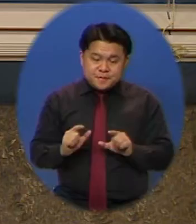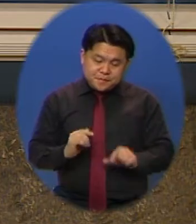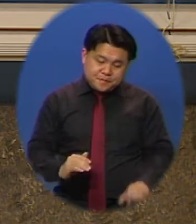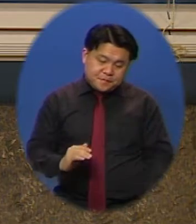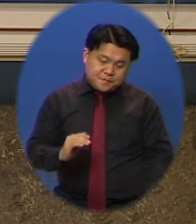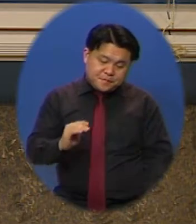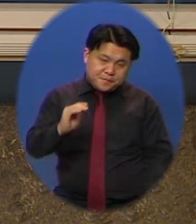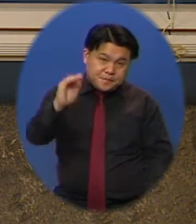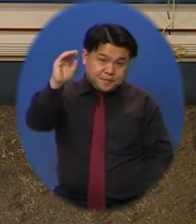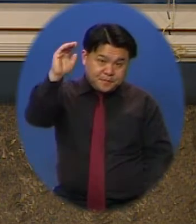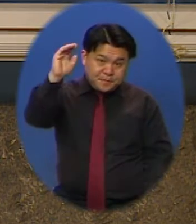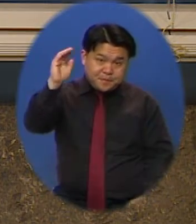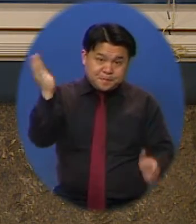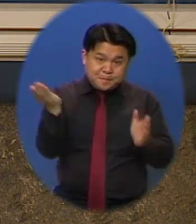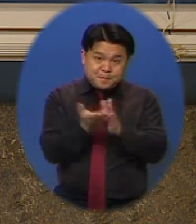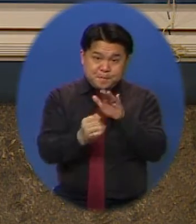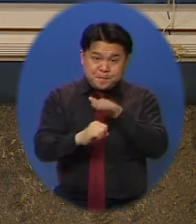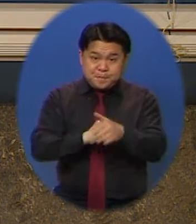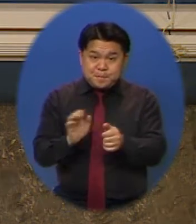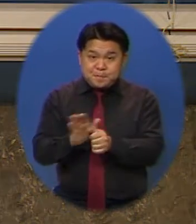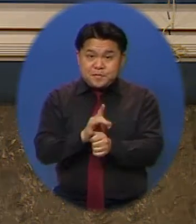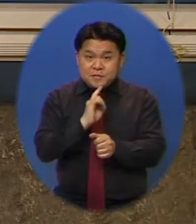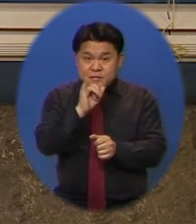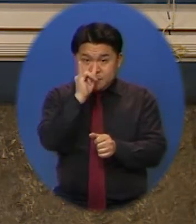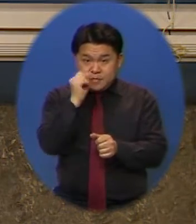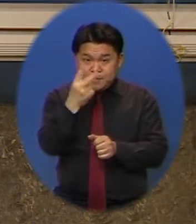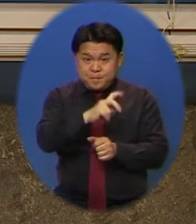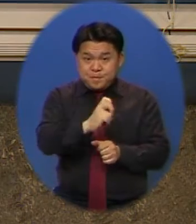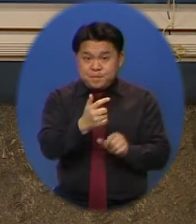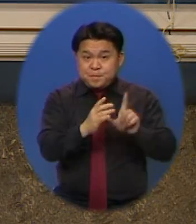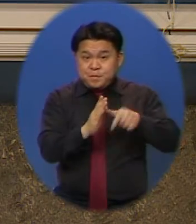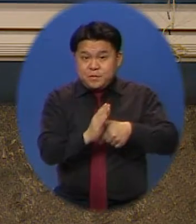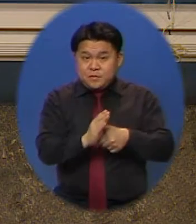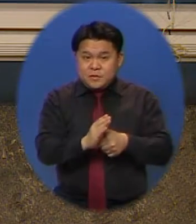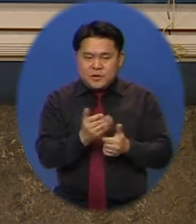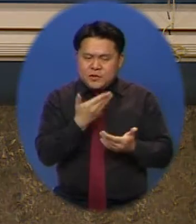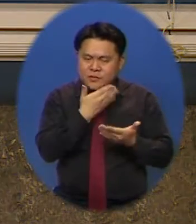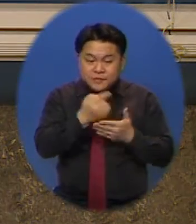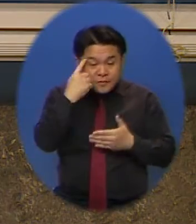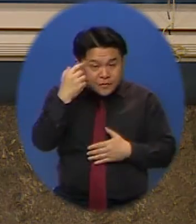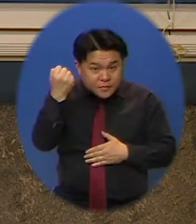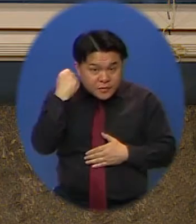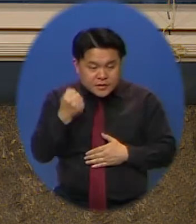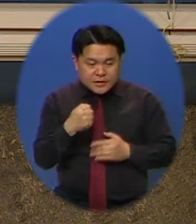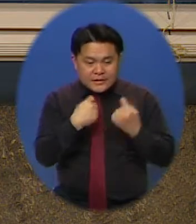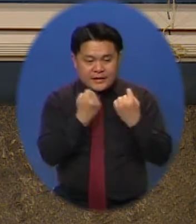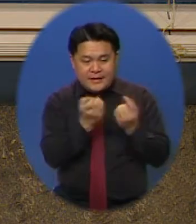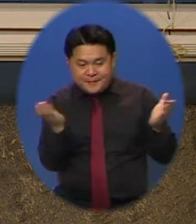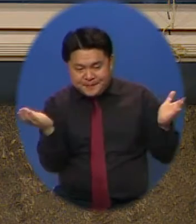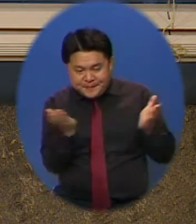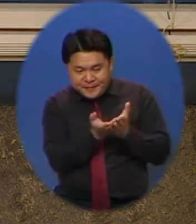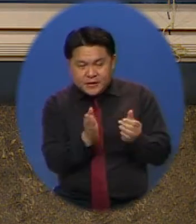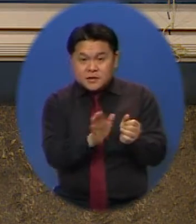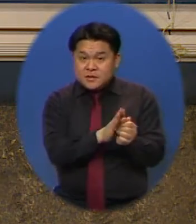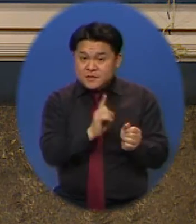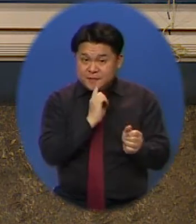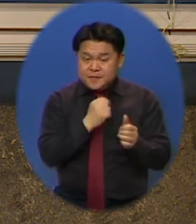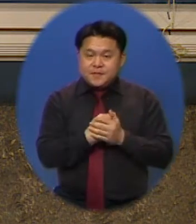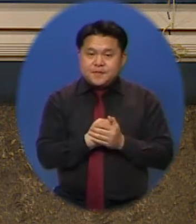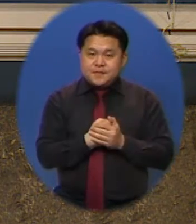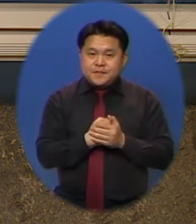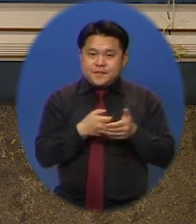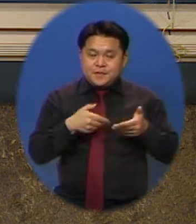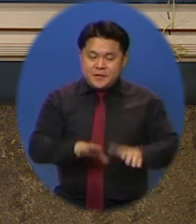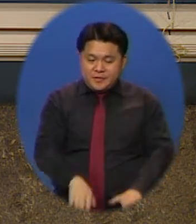맞춤형 서비스를 얘기해 주셨어요. 그러니까 2016년에서 중점적으로 내세우는 부분이 맞춤형 서비스라고 제가 들었거든요. 그렇게 생애